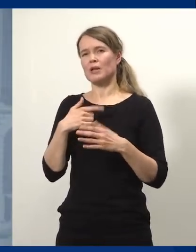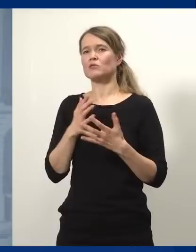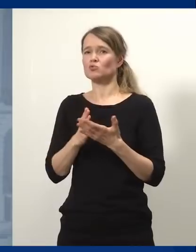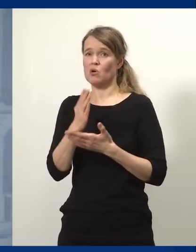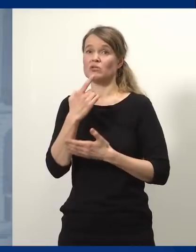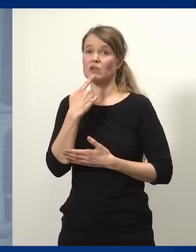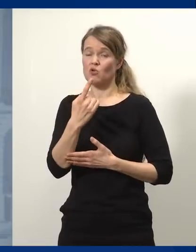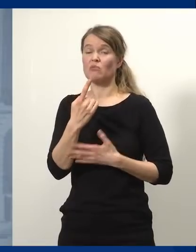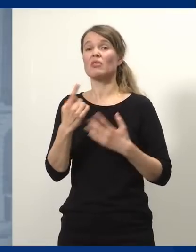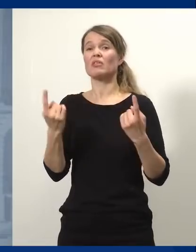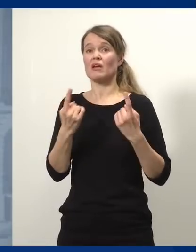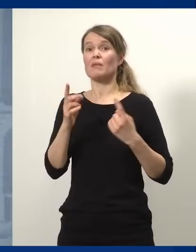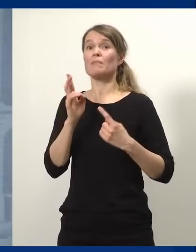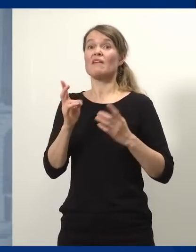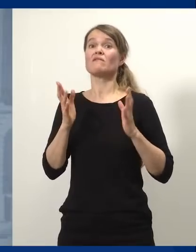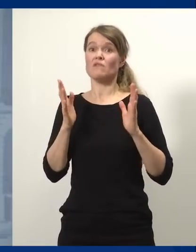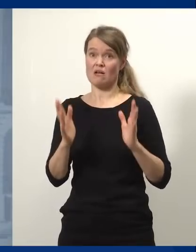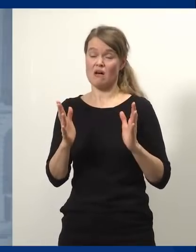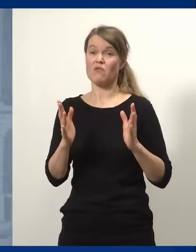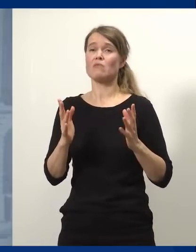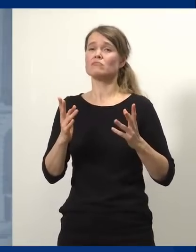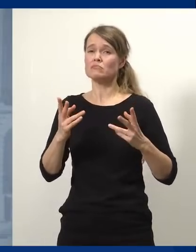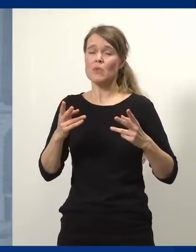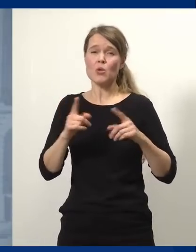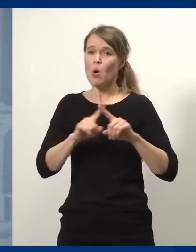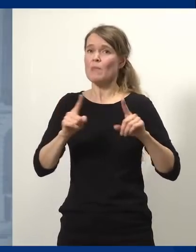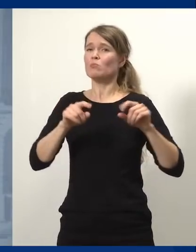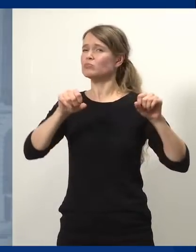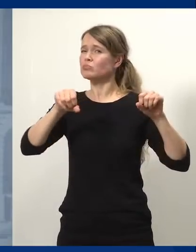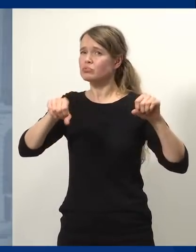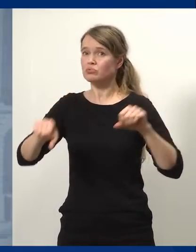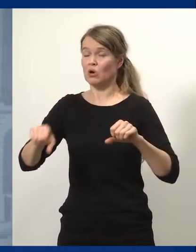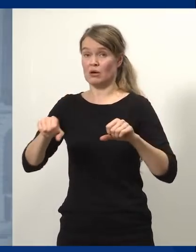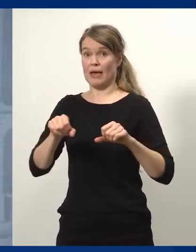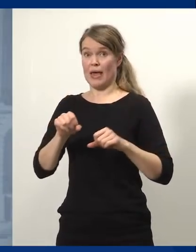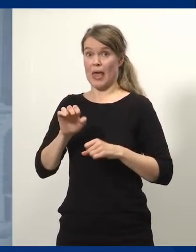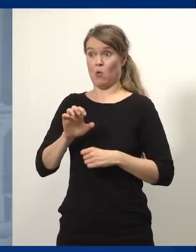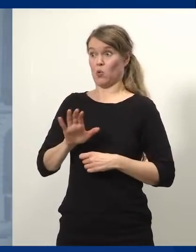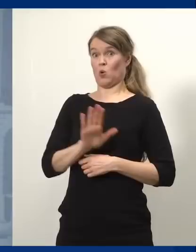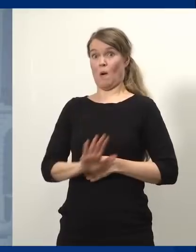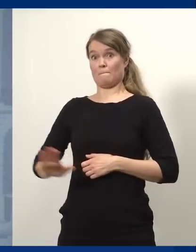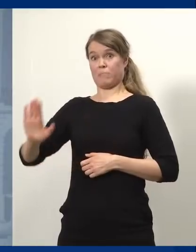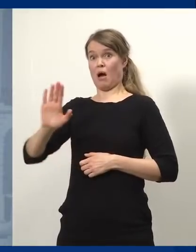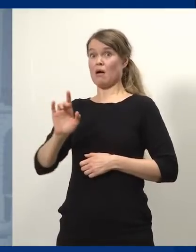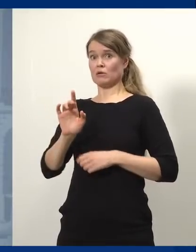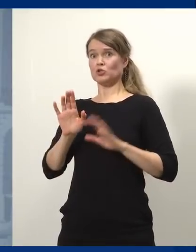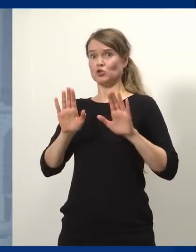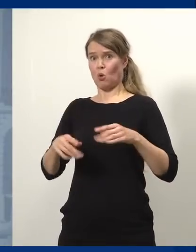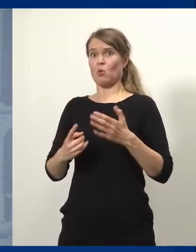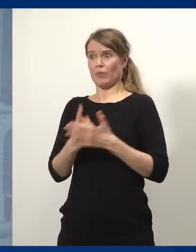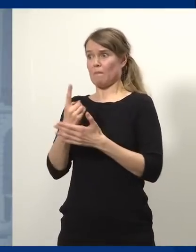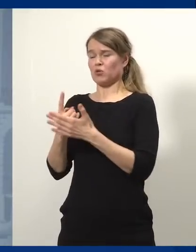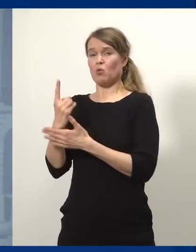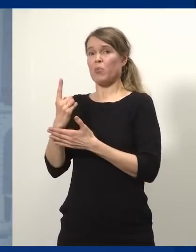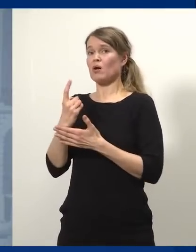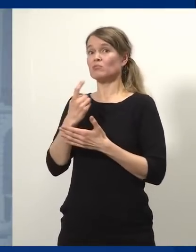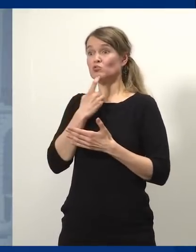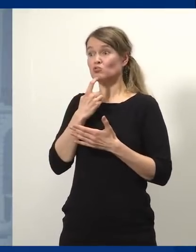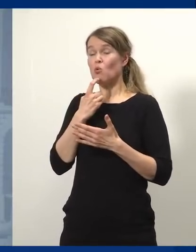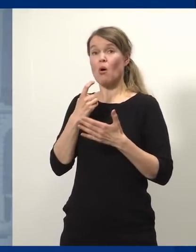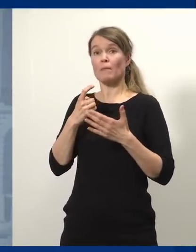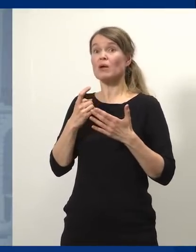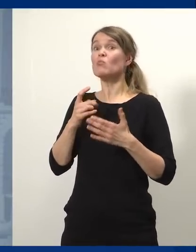se mikä on tapahtunut muualla Euroopassa, se voi tapahtua myös Suomessa. Me emme saa tuudittautua siihen, että tilanne täällä pysyy